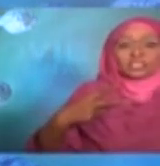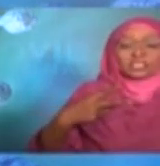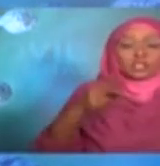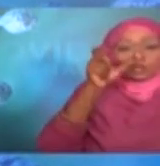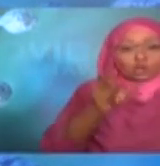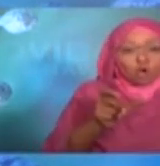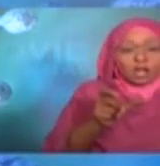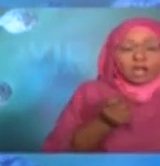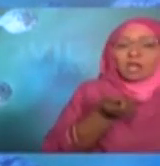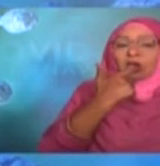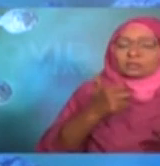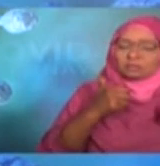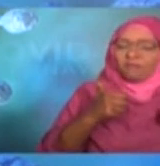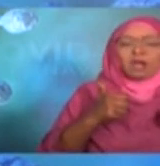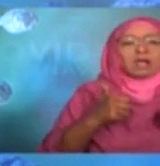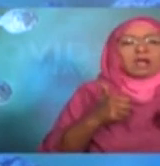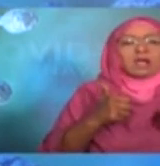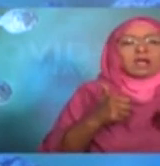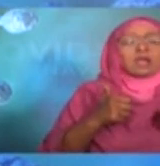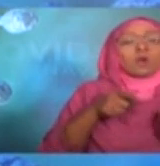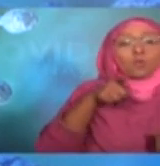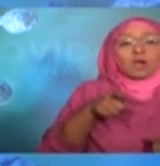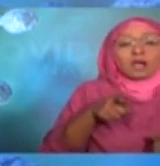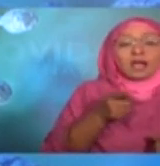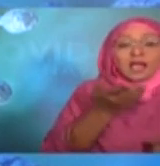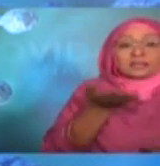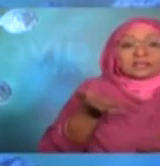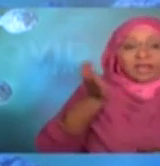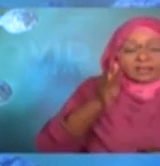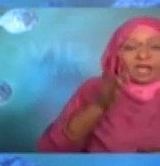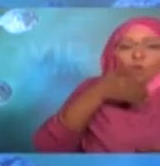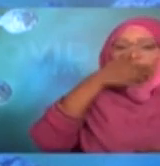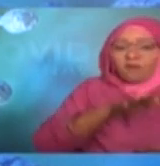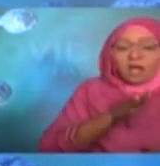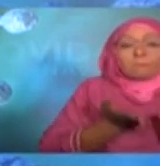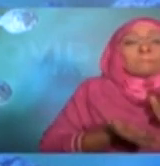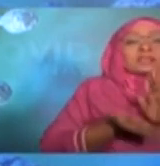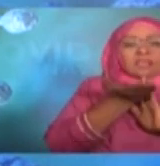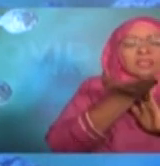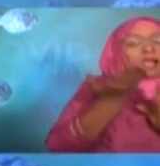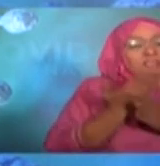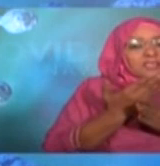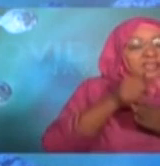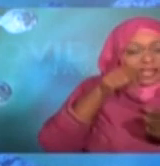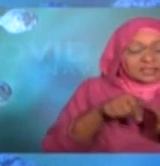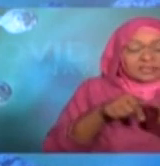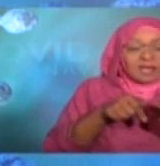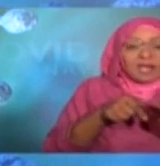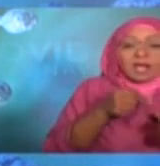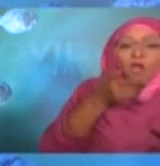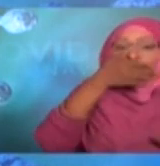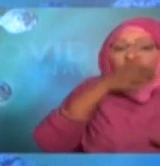زاد العدد نقصت حالات الوفاة، وبالتالي نسبة الوفيات صارت أقل، أيضا نسبة الشفاء الآن في